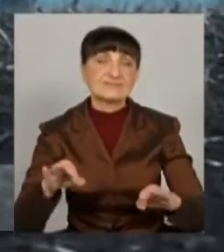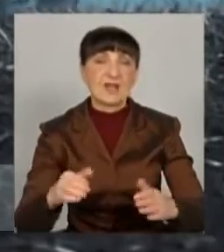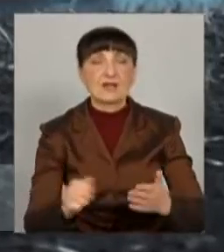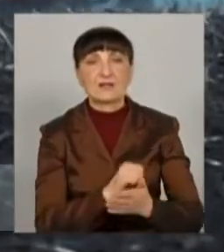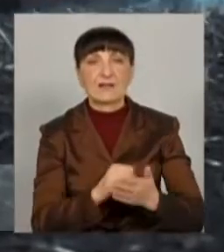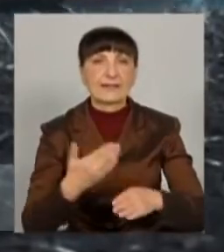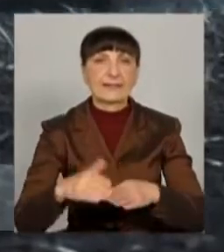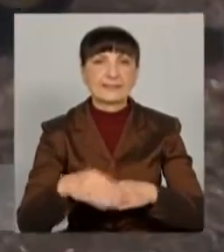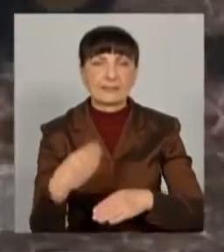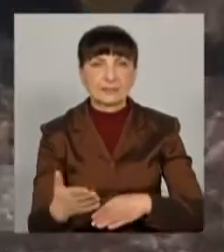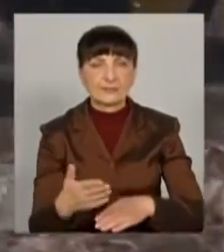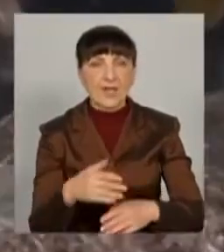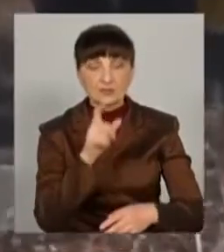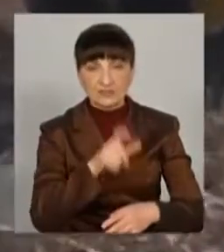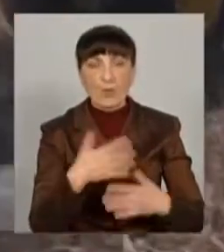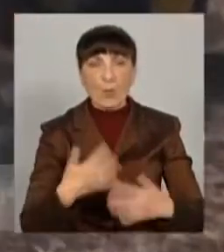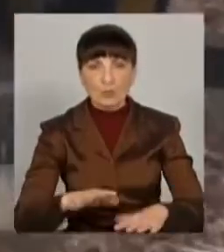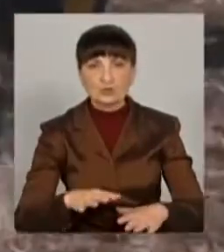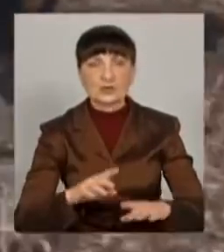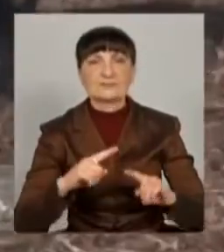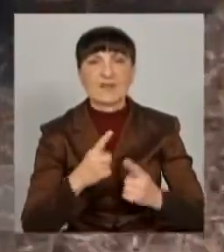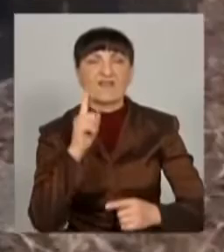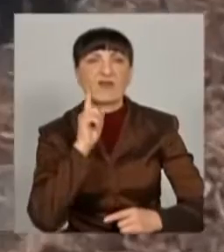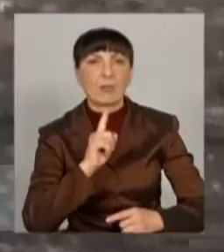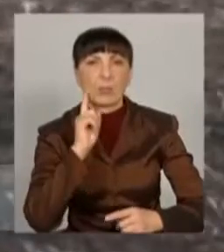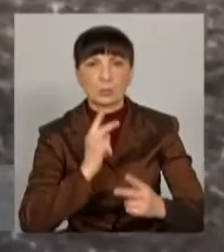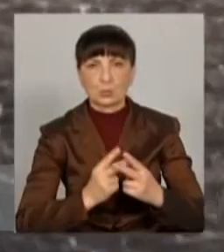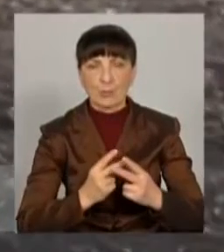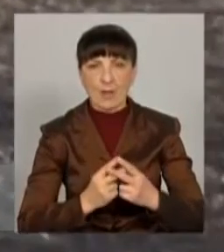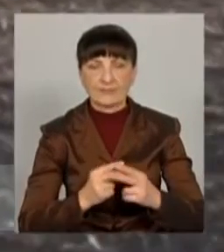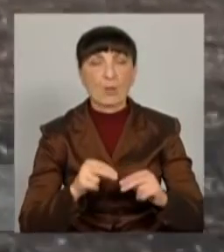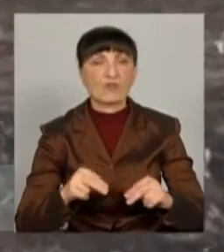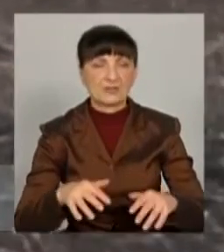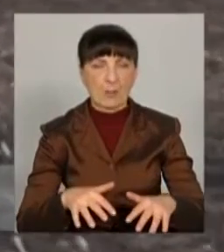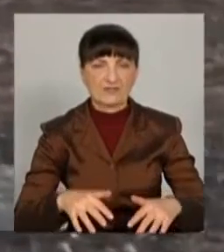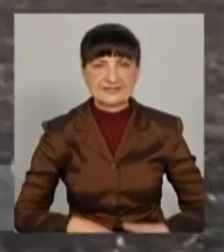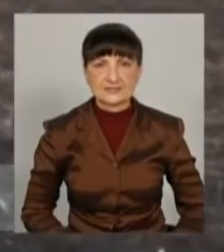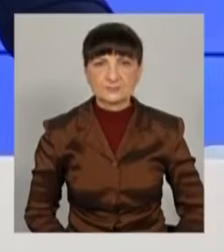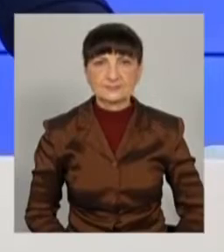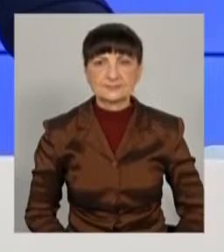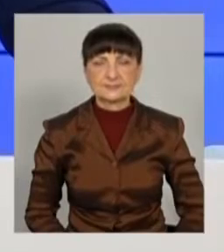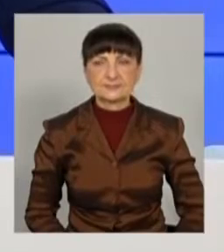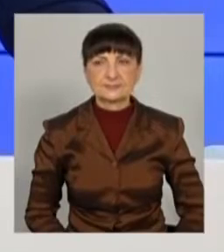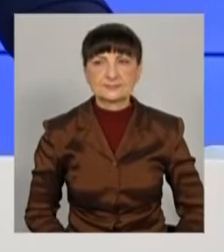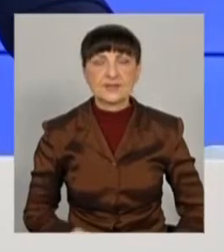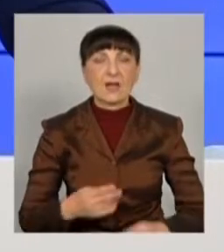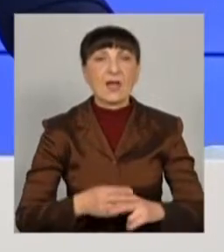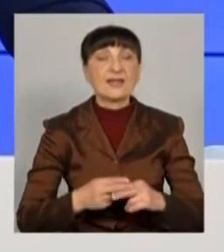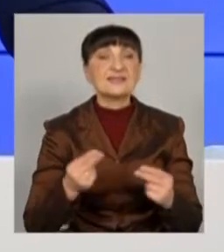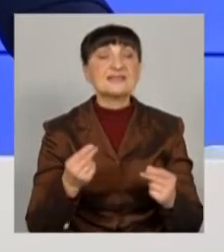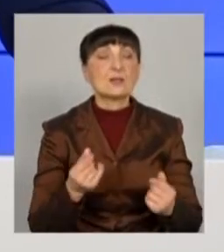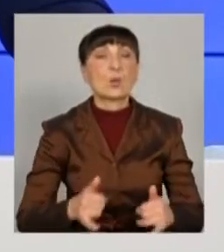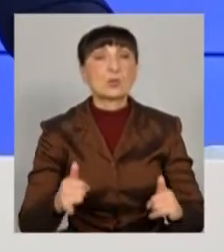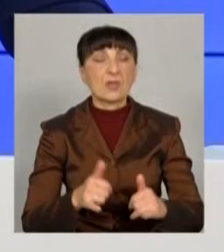получение кредита. Подозреваемый находится в изоляторе временного содержания Петропавловска. Эти денежные